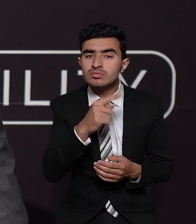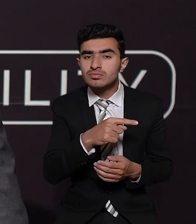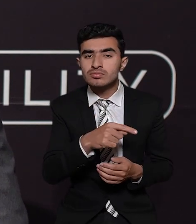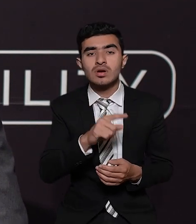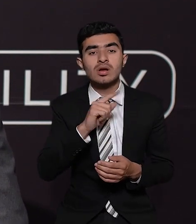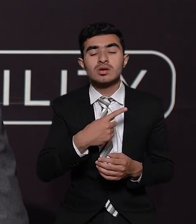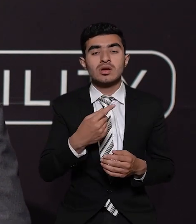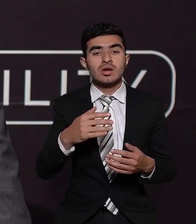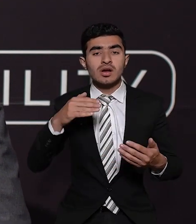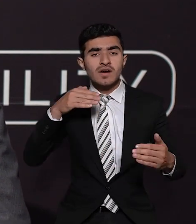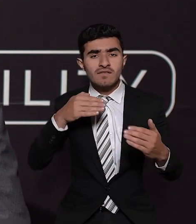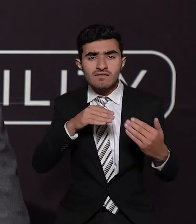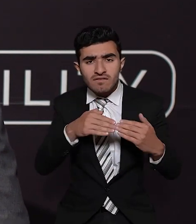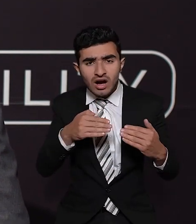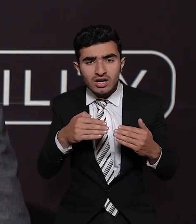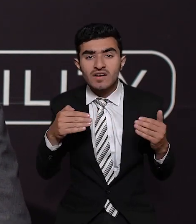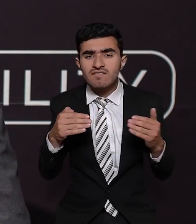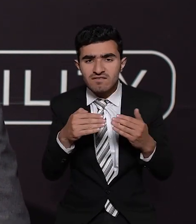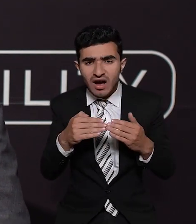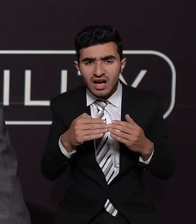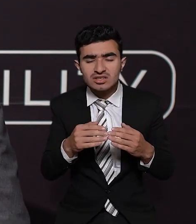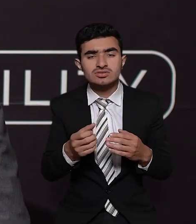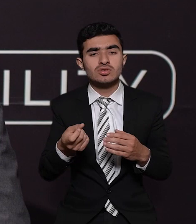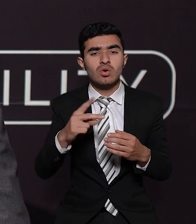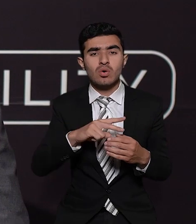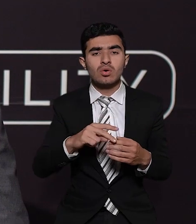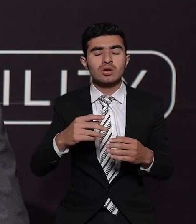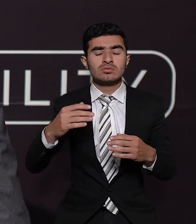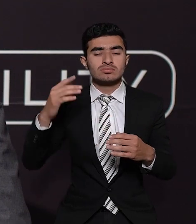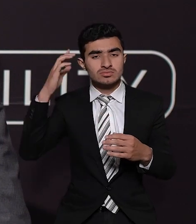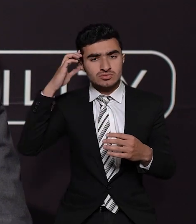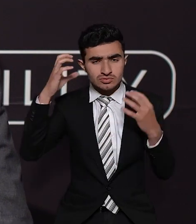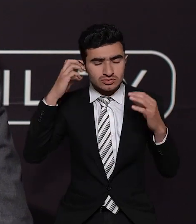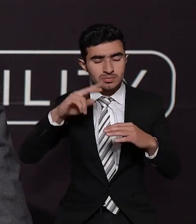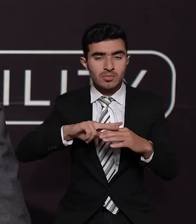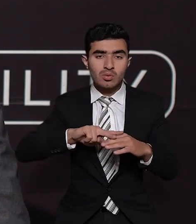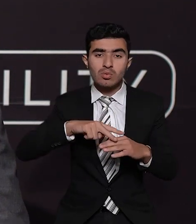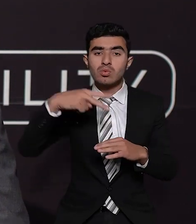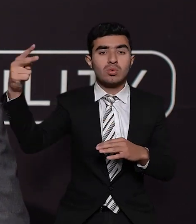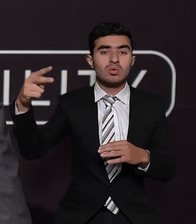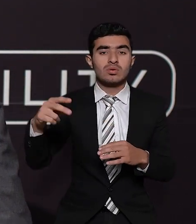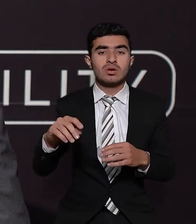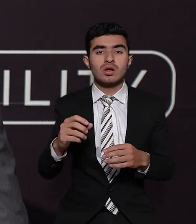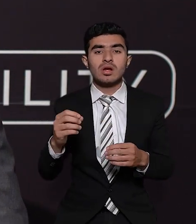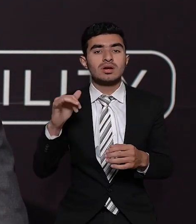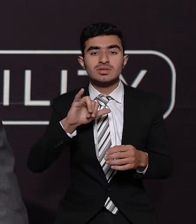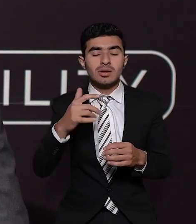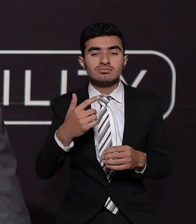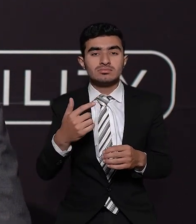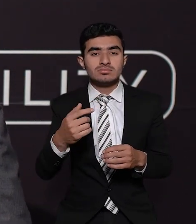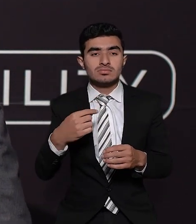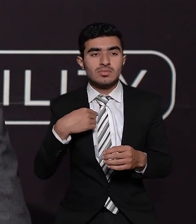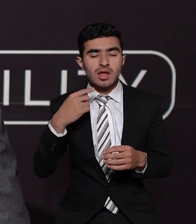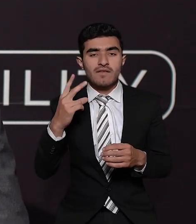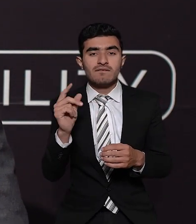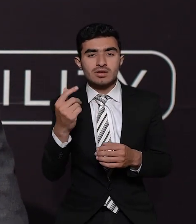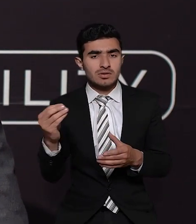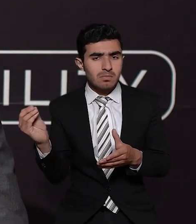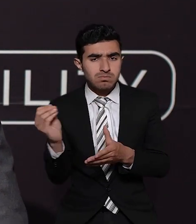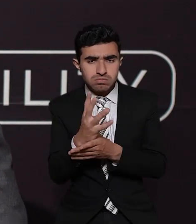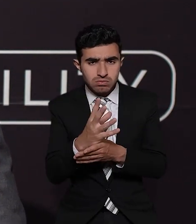جس نے فائٹ اور فلائٹ رسپونس کے بارے میں ہمیں بتایا، یعنی فرار حاصل